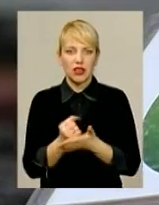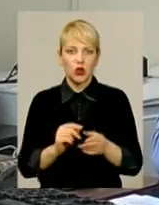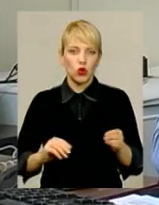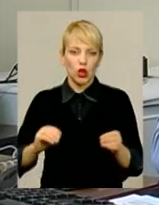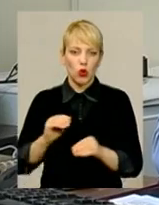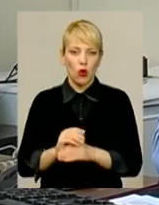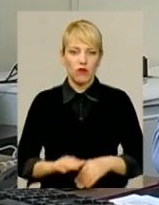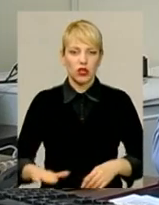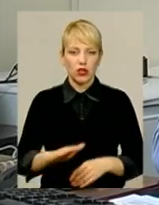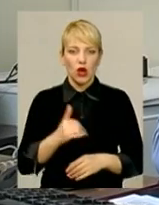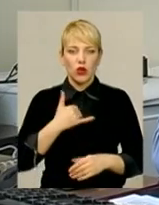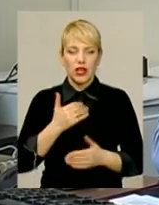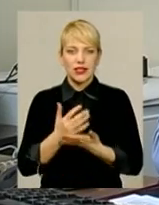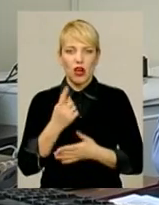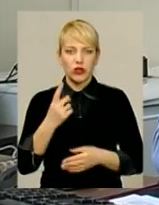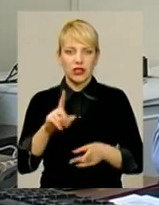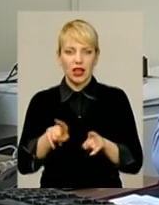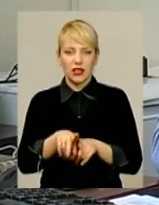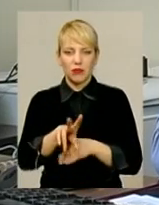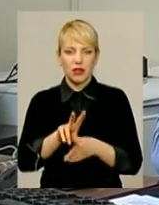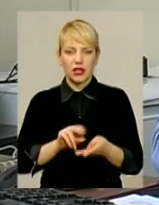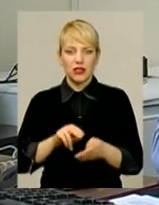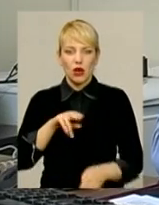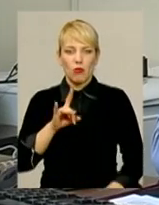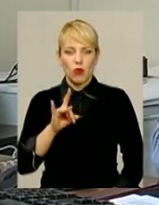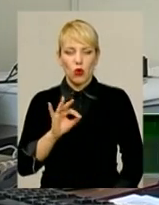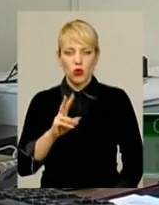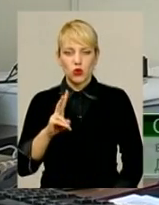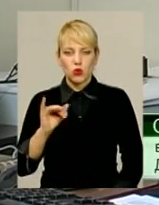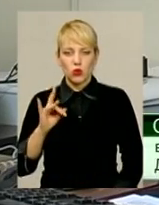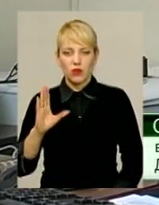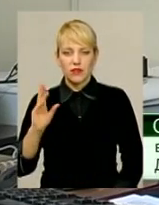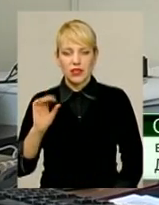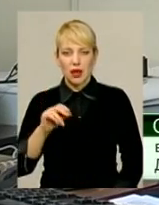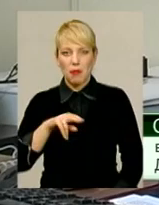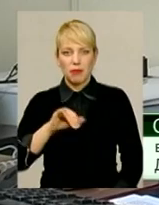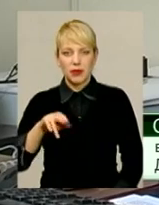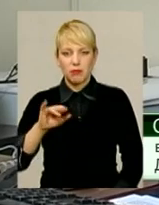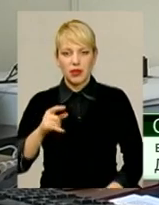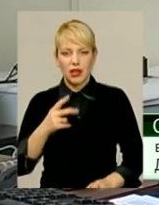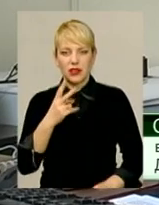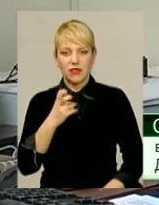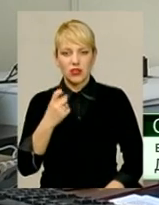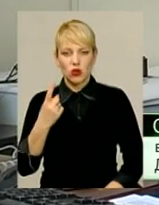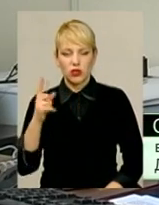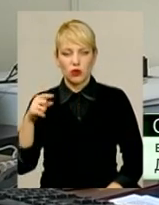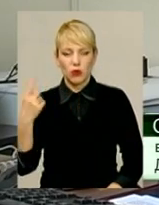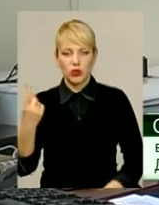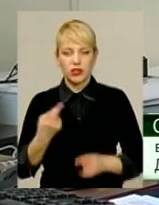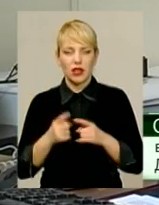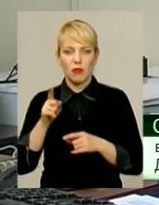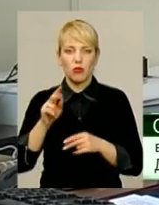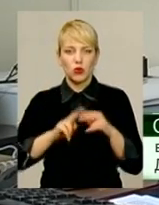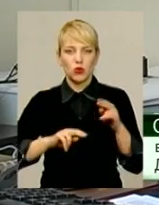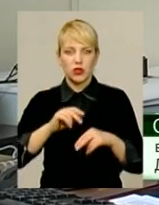територію. У нас є такий один приклад на Гречанах, на Проскурівське підпілля, 201/1. Там будується багатоповерховий житловий будинок і